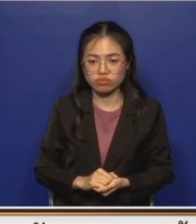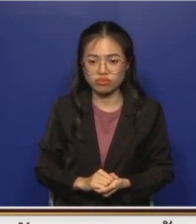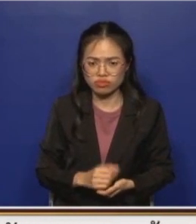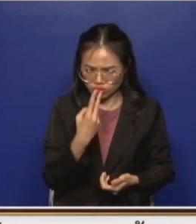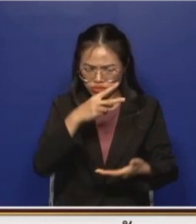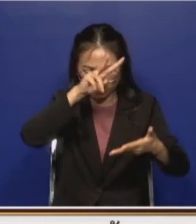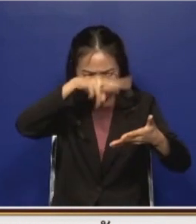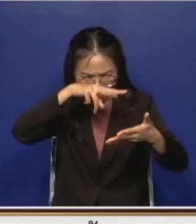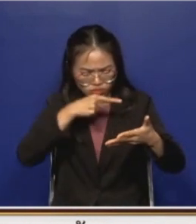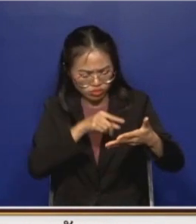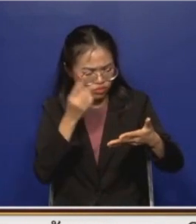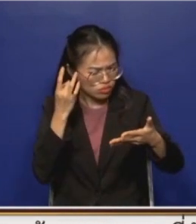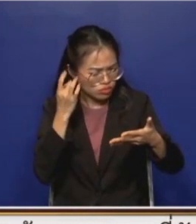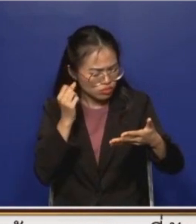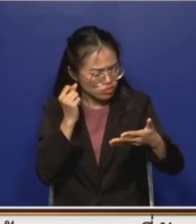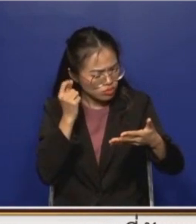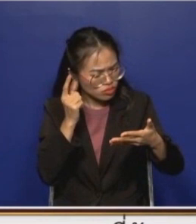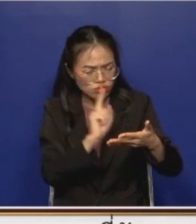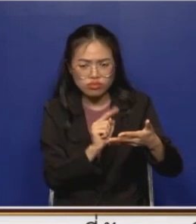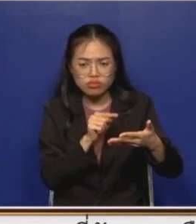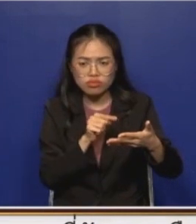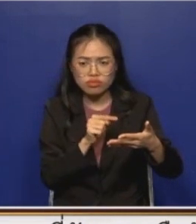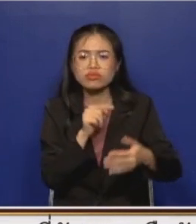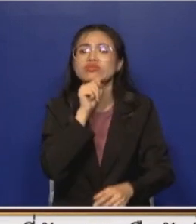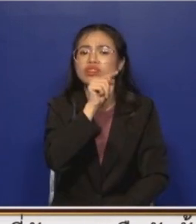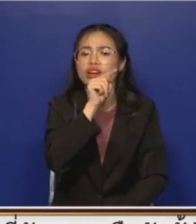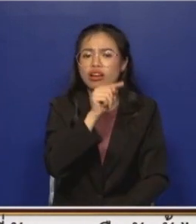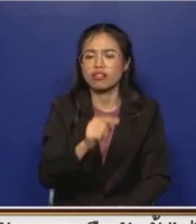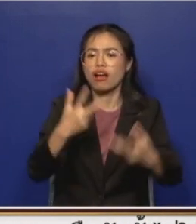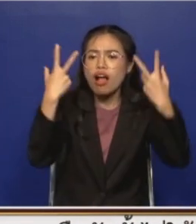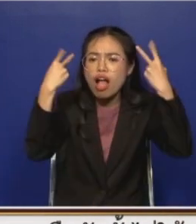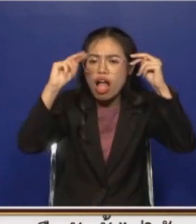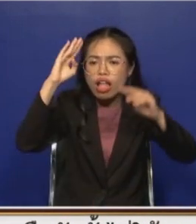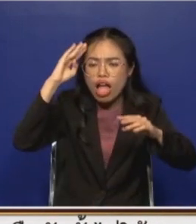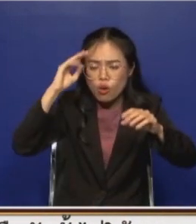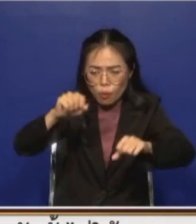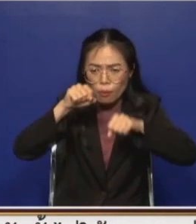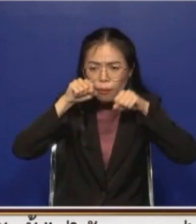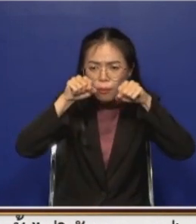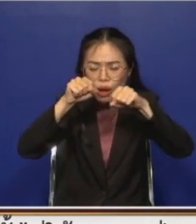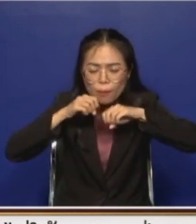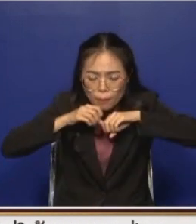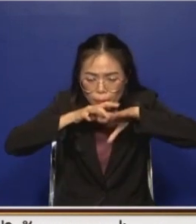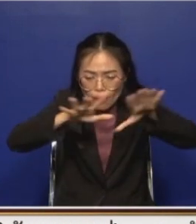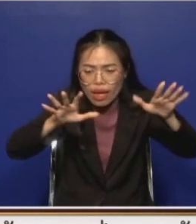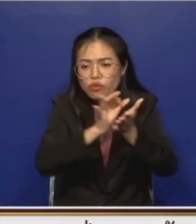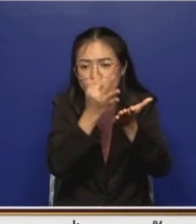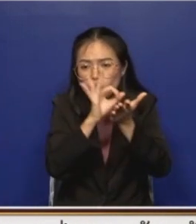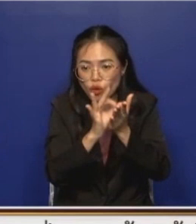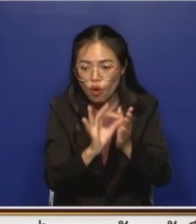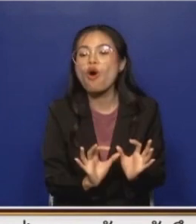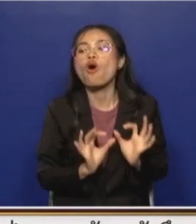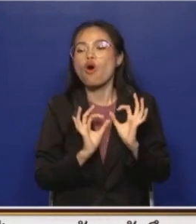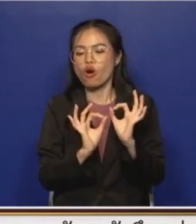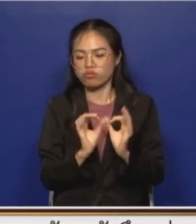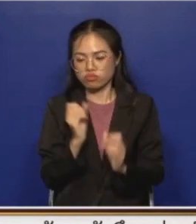ของโลกด้วยฮะผมบอกเลยนะผมจะไม่เสียเวลาอภิปรายตรงนี้เยอะผมเป็นห่วงกังวลคนไทยทั้งประเทศด้วยเ